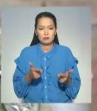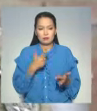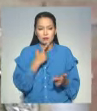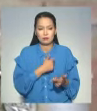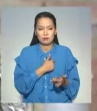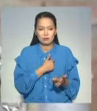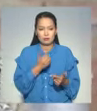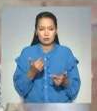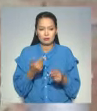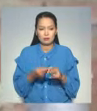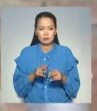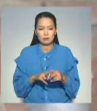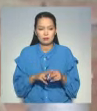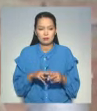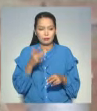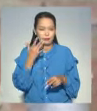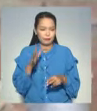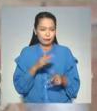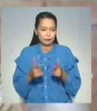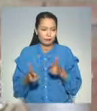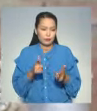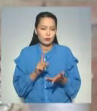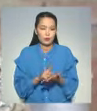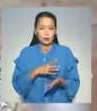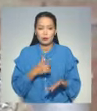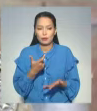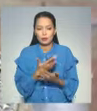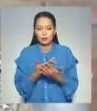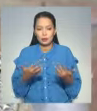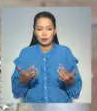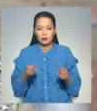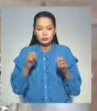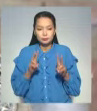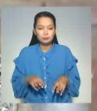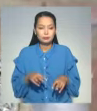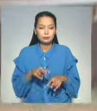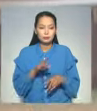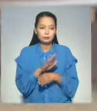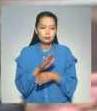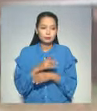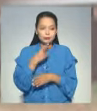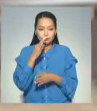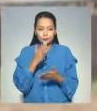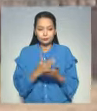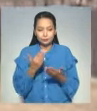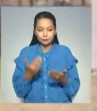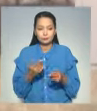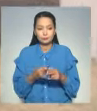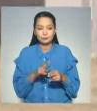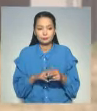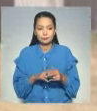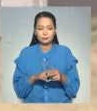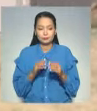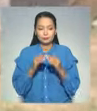Қарулары сақадай сай дайын болып тұр керек арнайы операцияларға қатысу үшін. Бұл «Игл Зодиак» деп аталатын